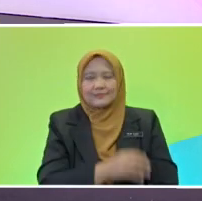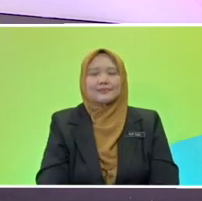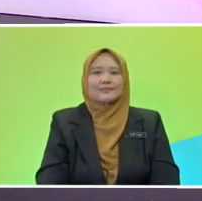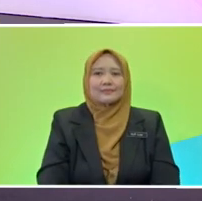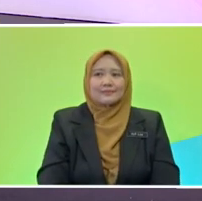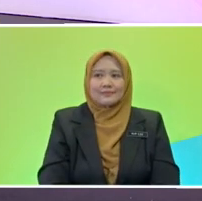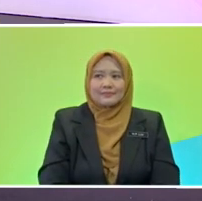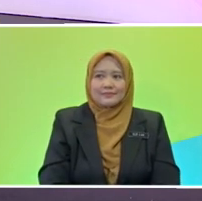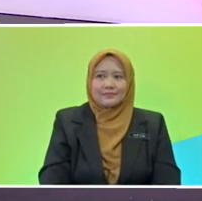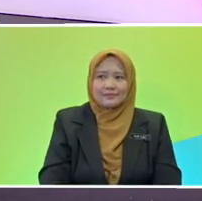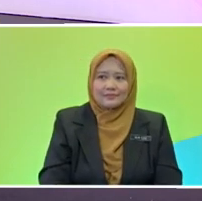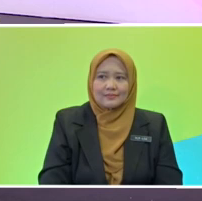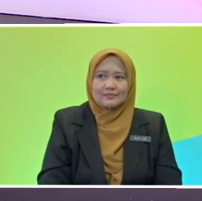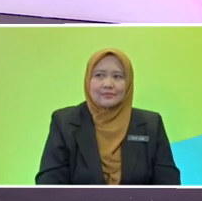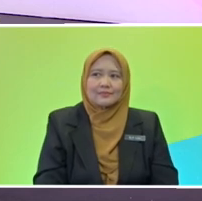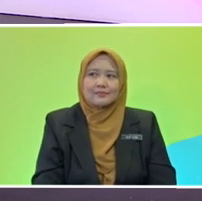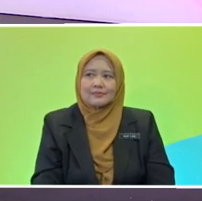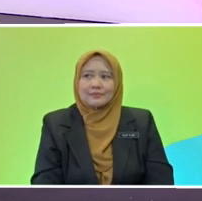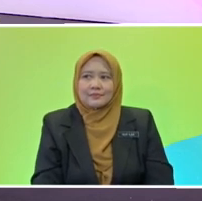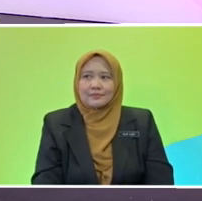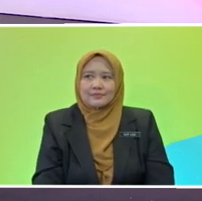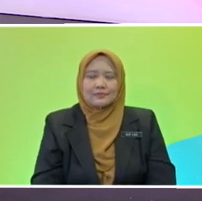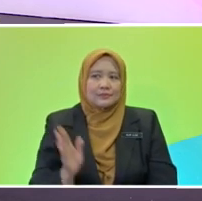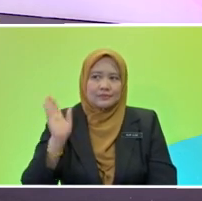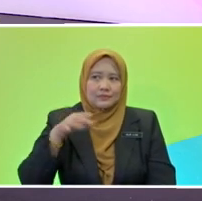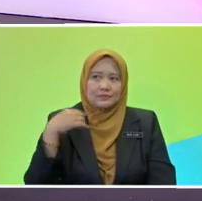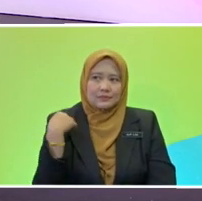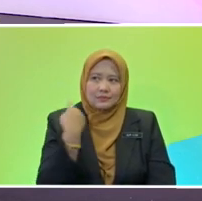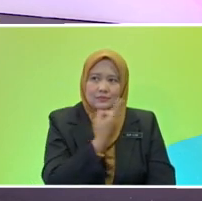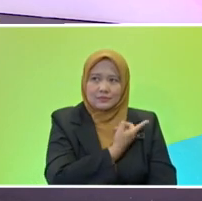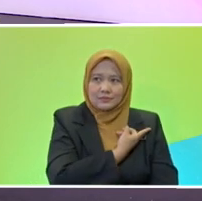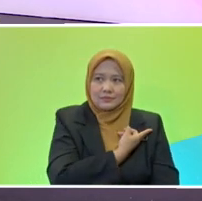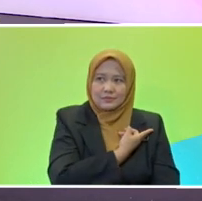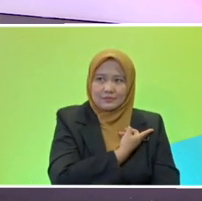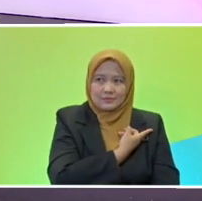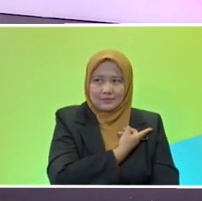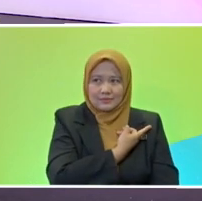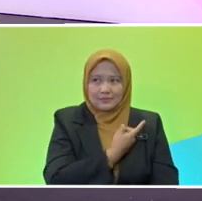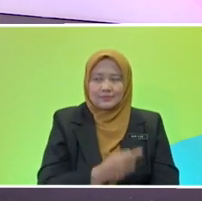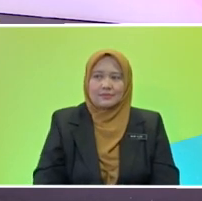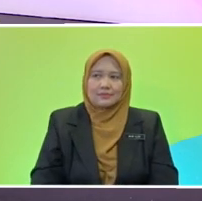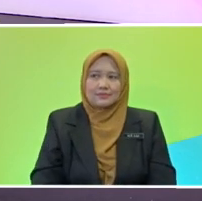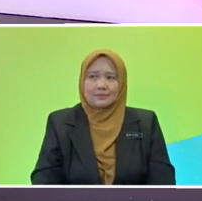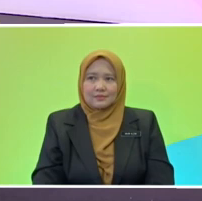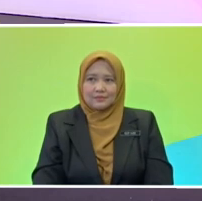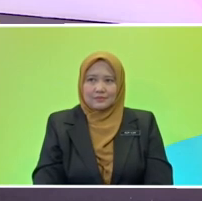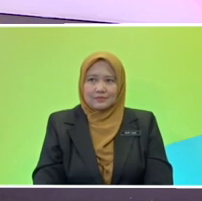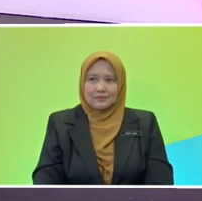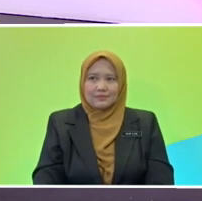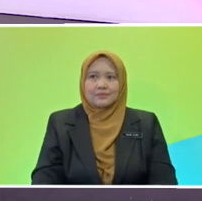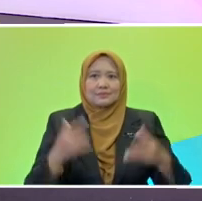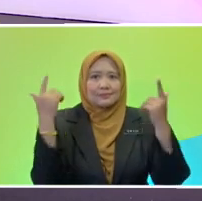pun tak melelehkan masih lagi jadi Jom kita kita harum lah bertarung eee